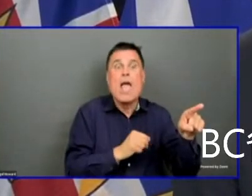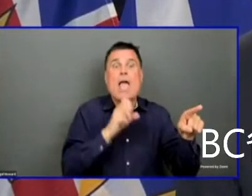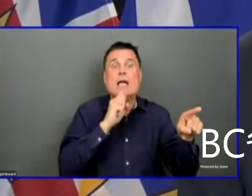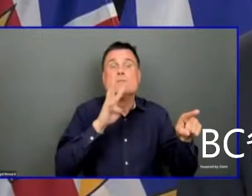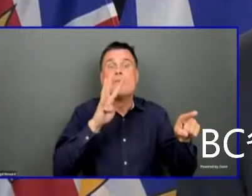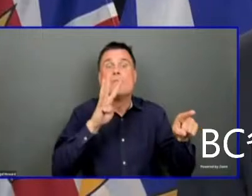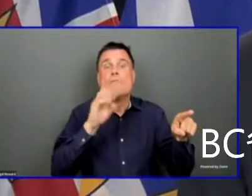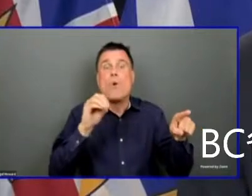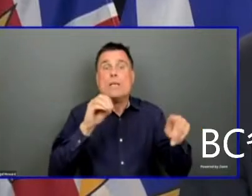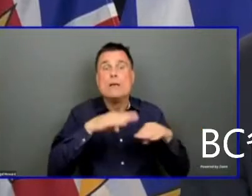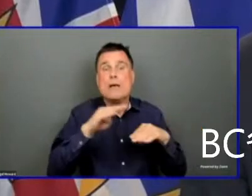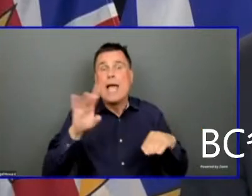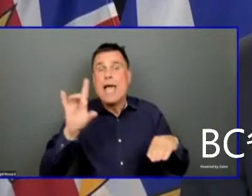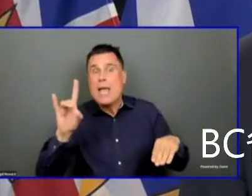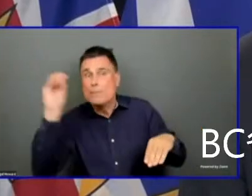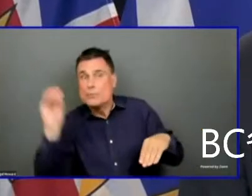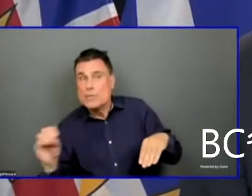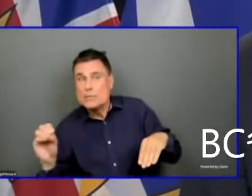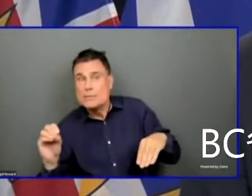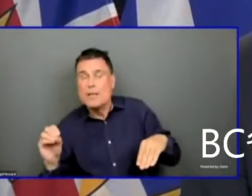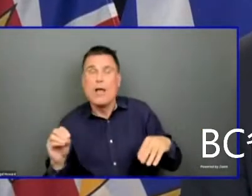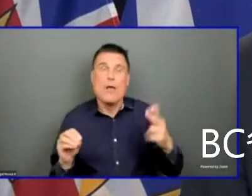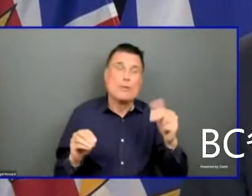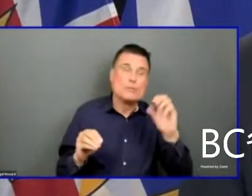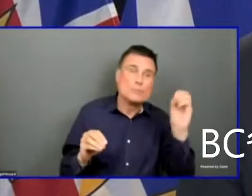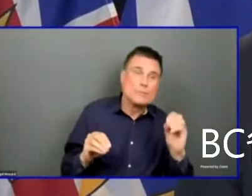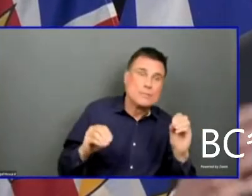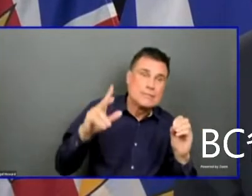2针呢，就是他们英文叫 fully